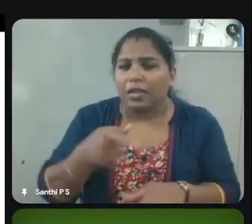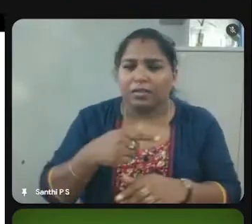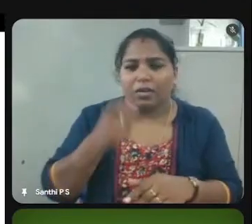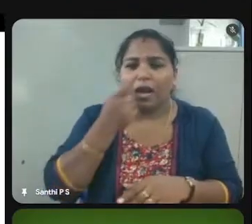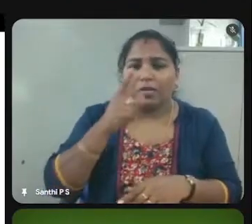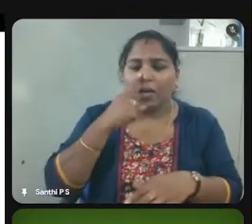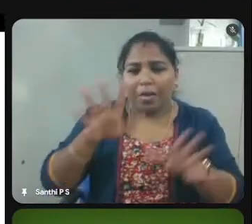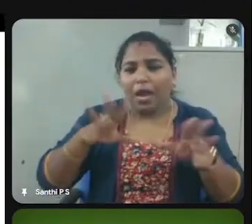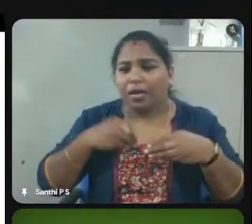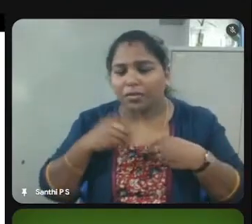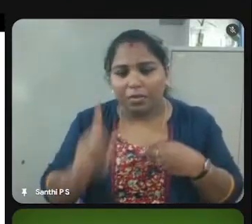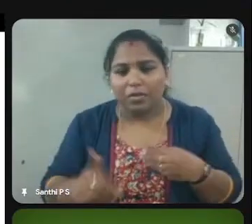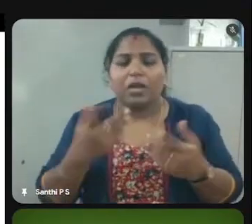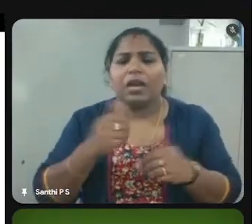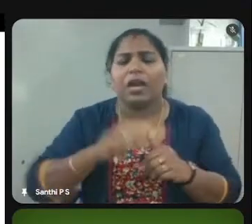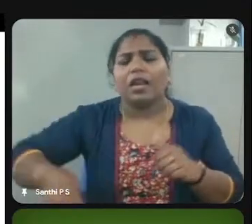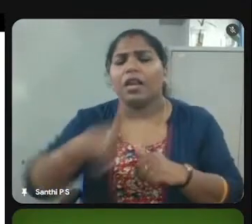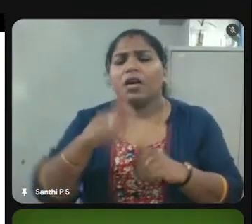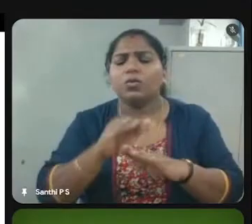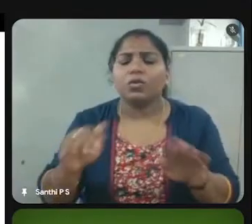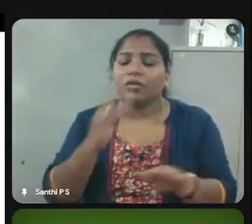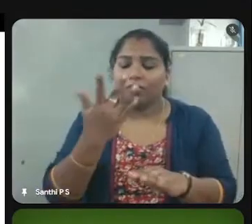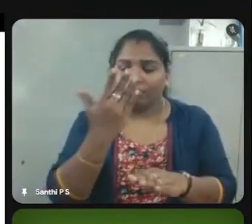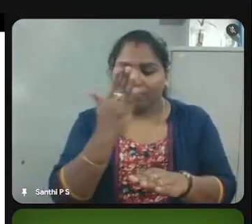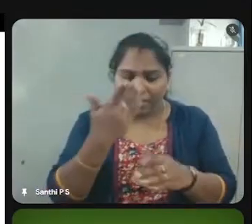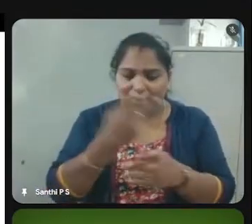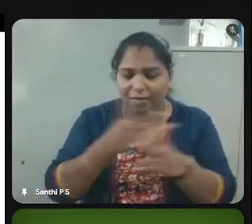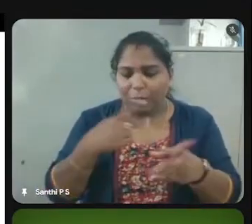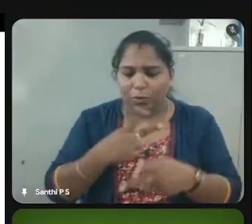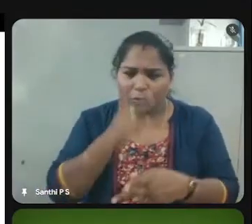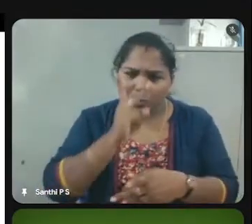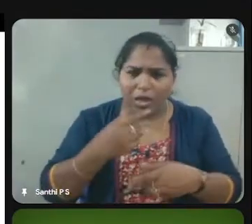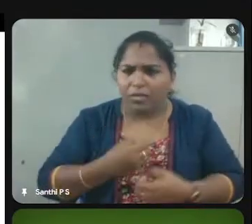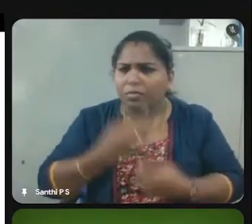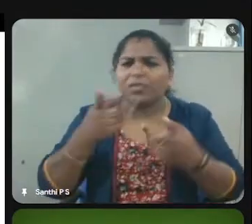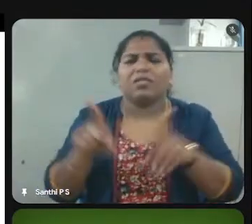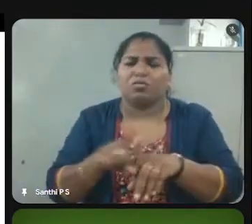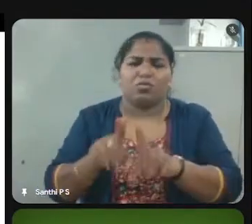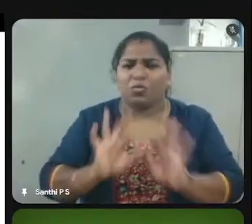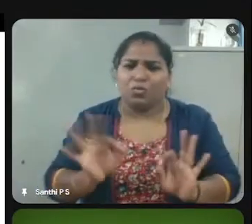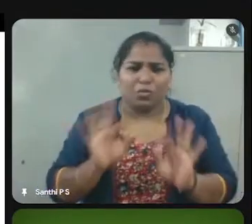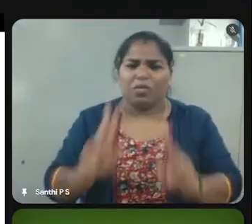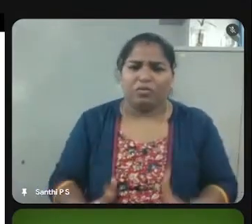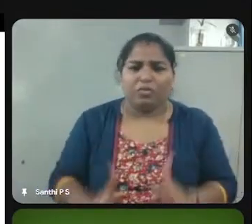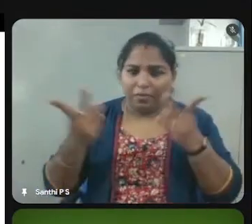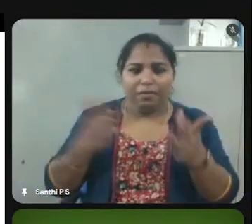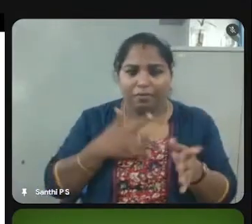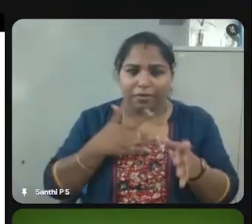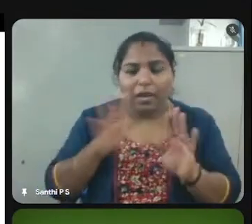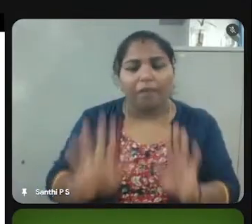പക്ഷെ എല്ലാരും പ്രകടിപ്പിക്കുന്ന പോലെ കാണിക്കണമെന്നില്ല, സാമൂഹികമായിട്ട് അക്സെപ്റ്റബിൾ ആയിട്ട് ചിലപ്പോൾ കാണിക്കണമെന്നില്ല. അപ്പൊ അമ്മ